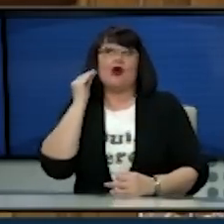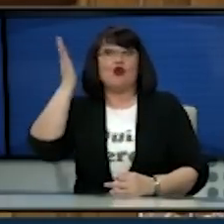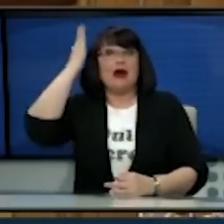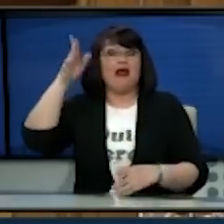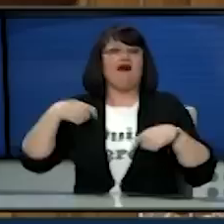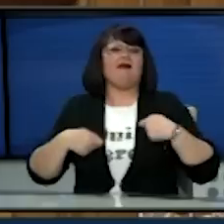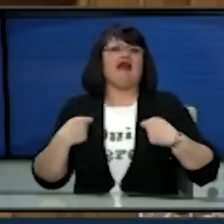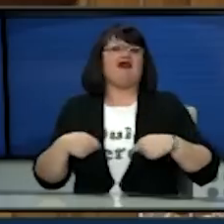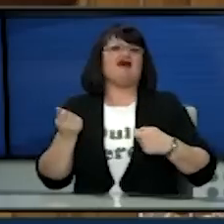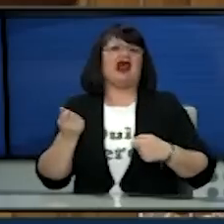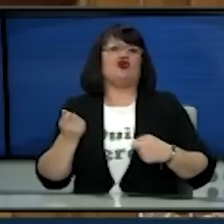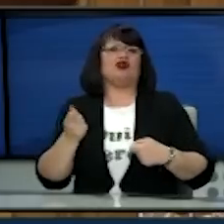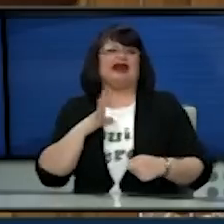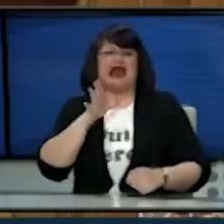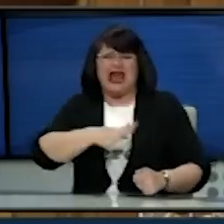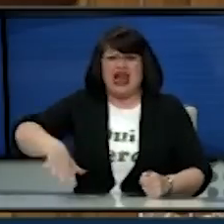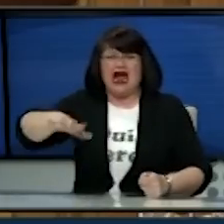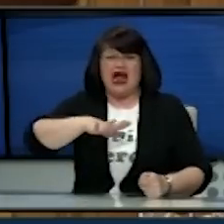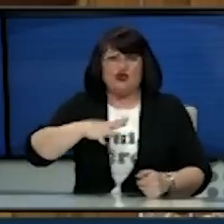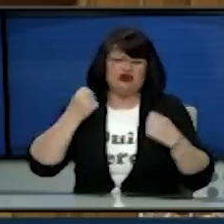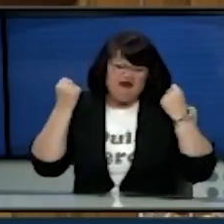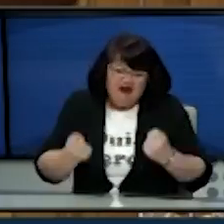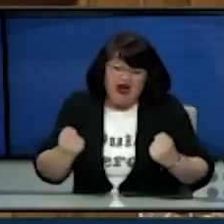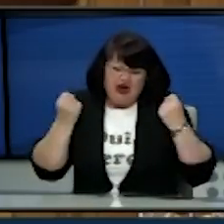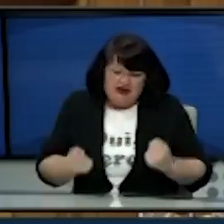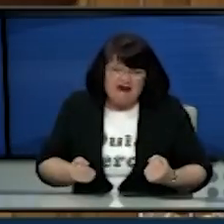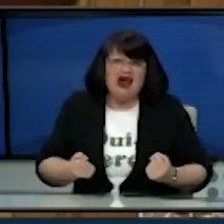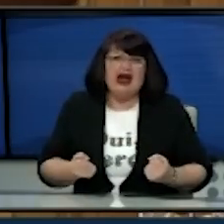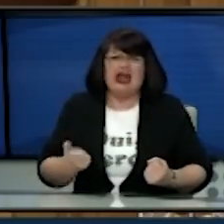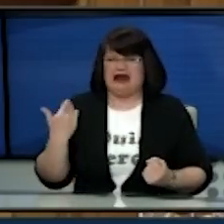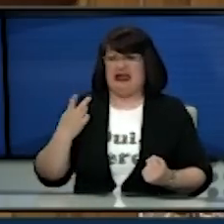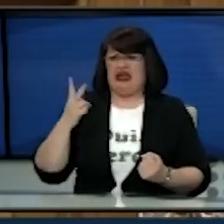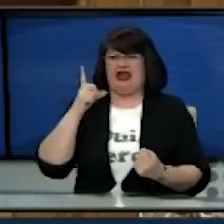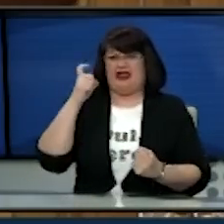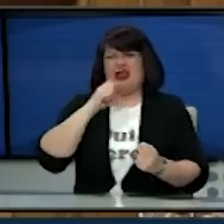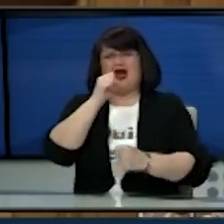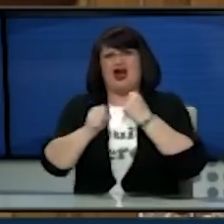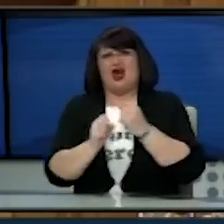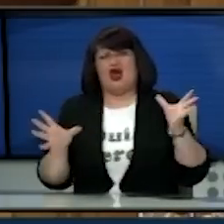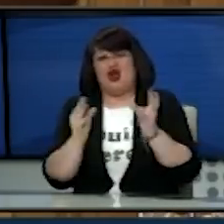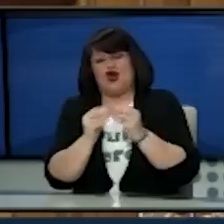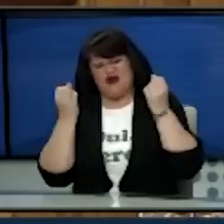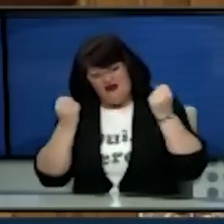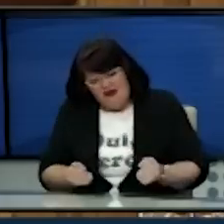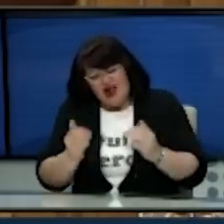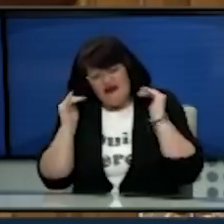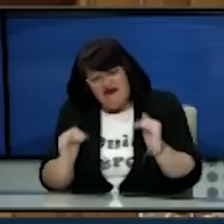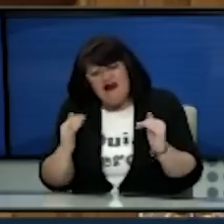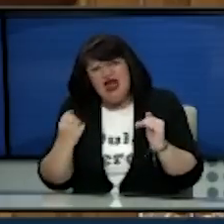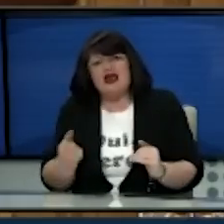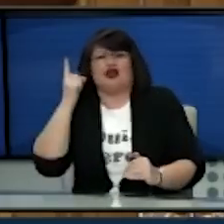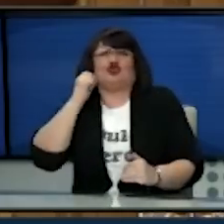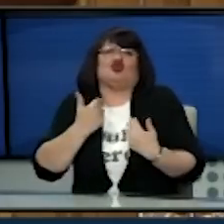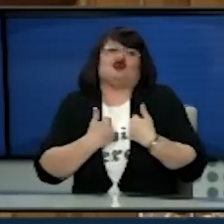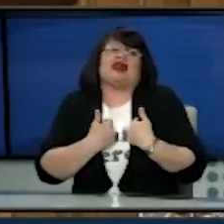λαός ξέρει πως θα δυσβάσει τα κταβάρη που του επιβλήθηκαν την τελευταία δεκαετία παραμένουν ακόμα στο ακέραιο. Ξέρει πως η